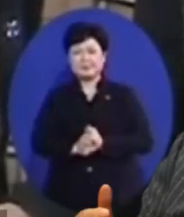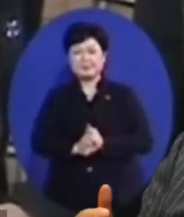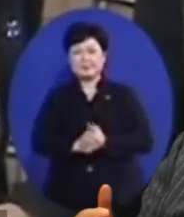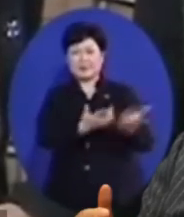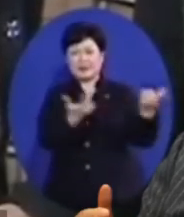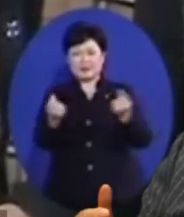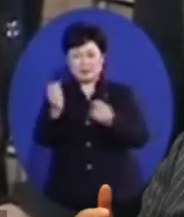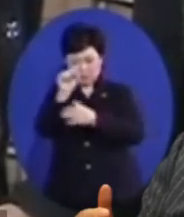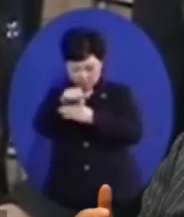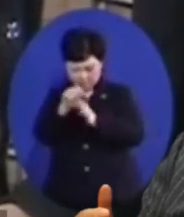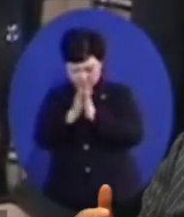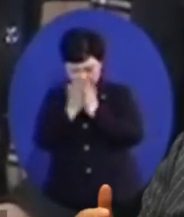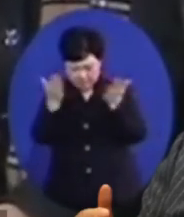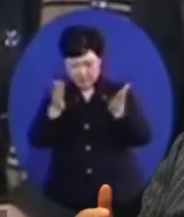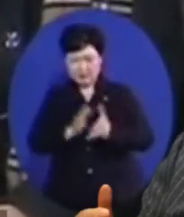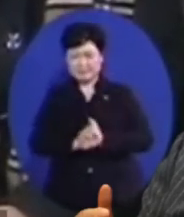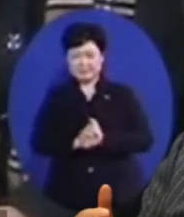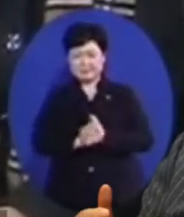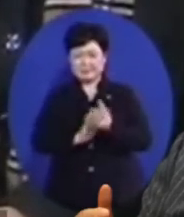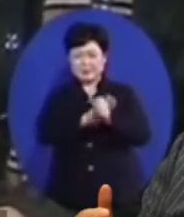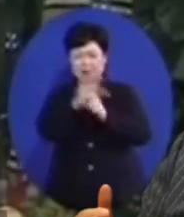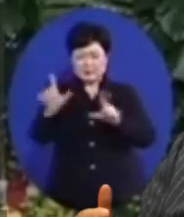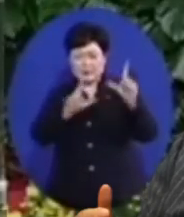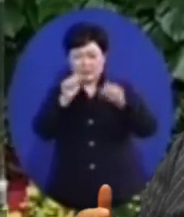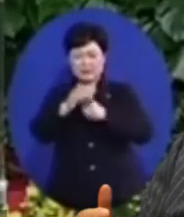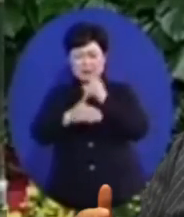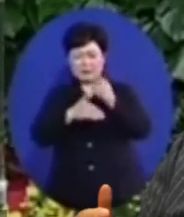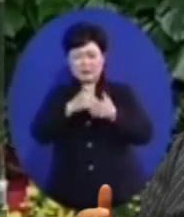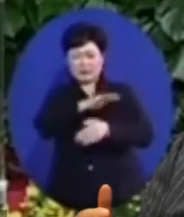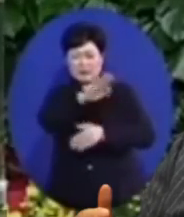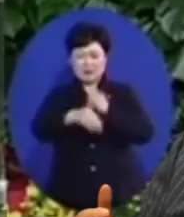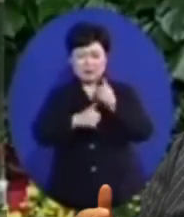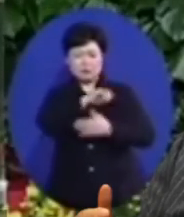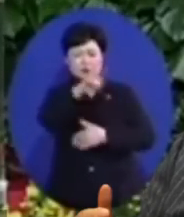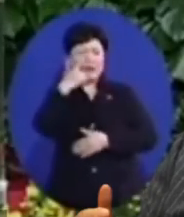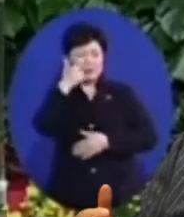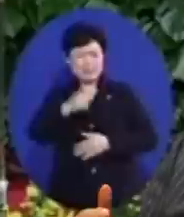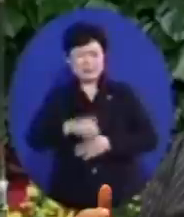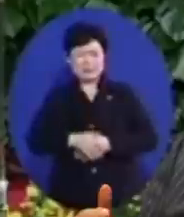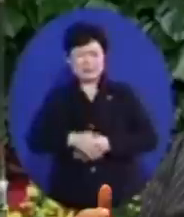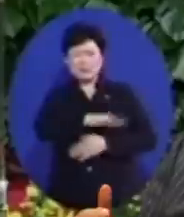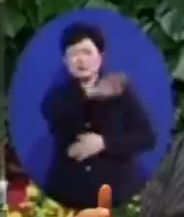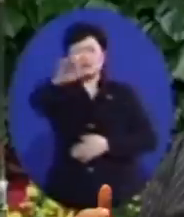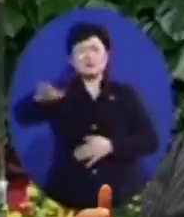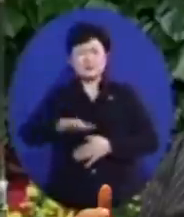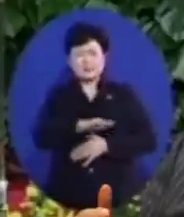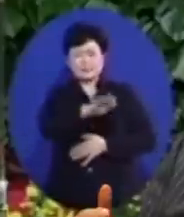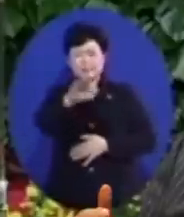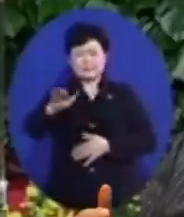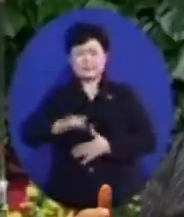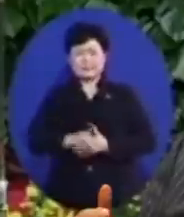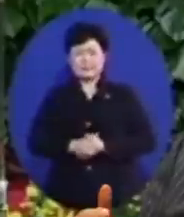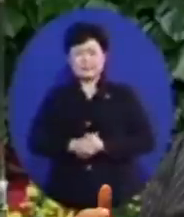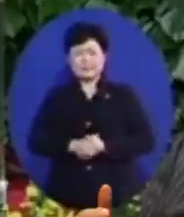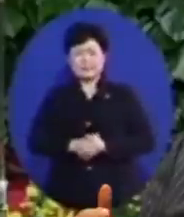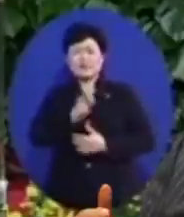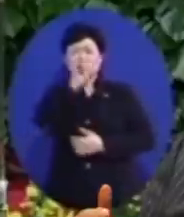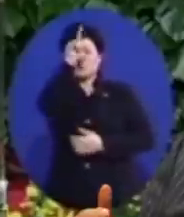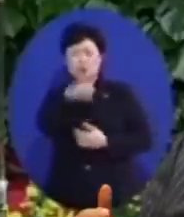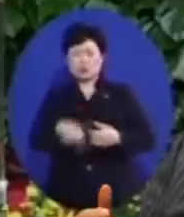같이 고개 숙여 기도드리겠습니다. 살아계신 하나님 우리 아버지, 우리는